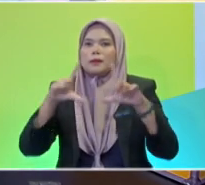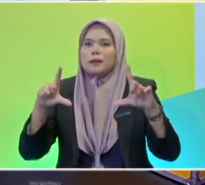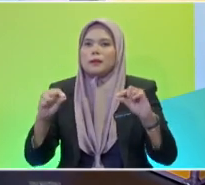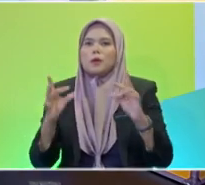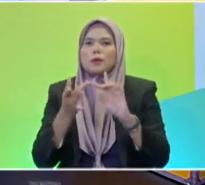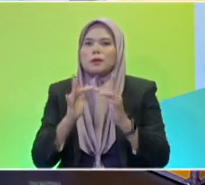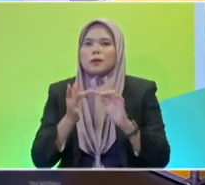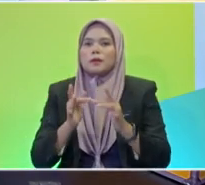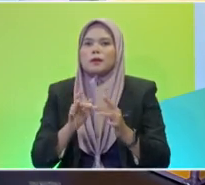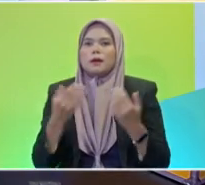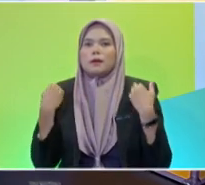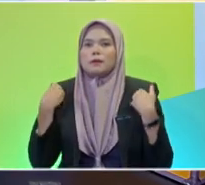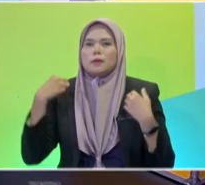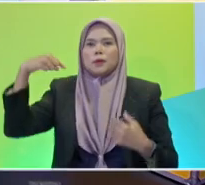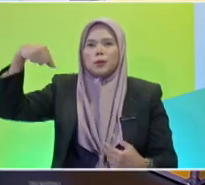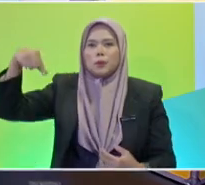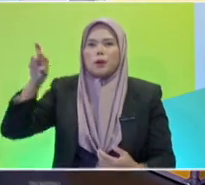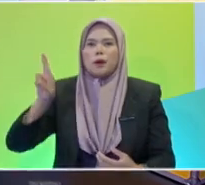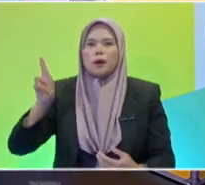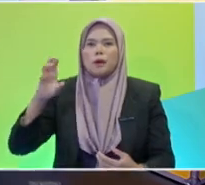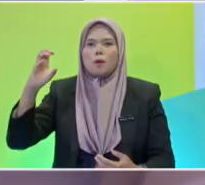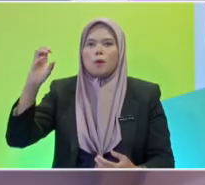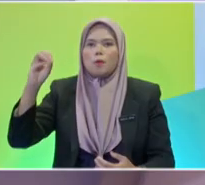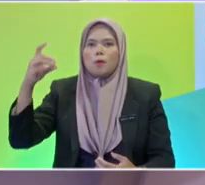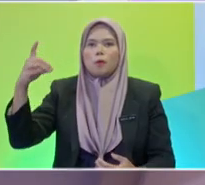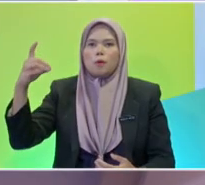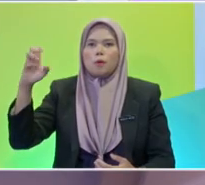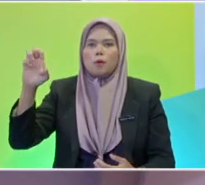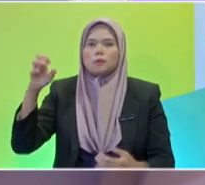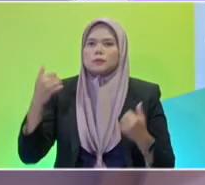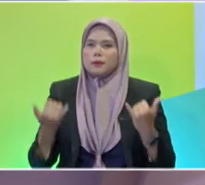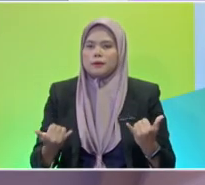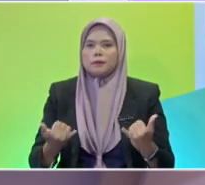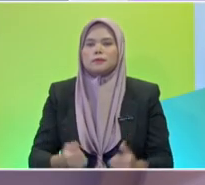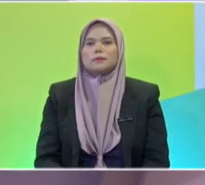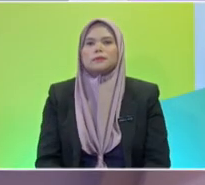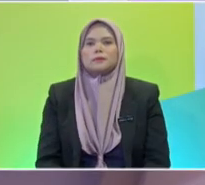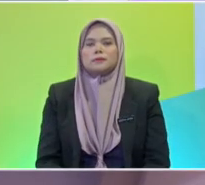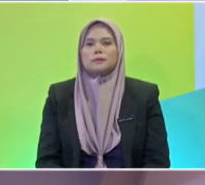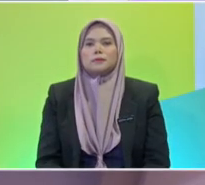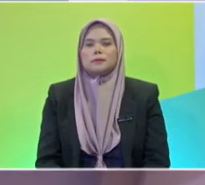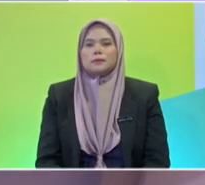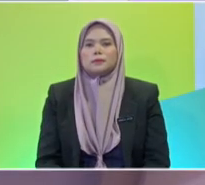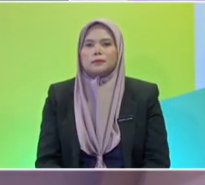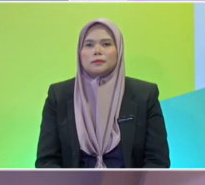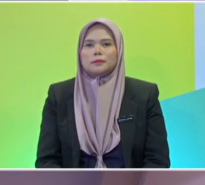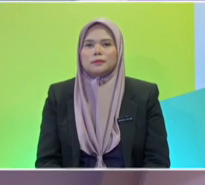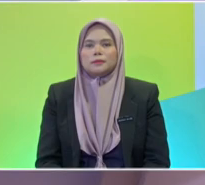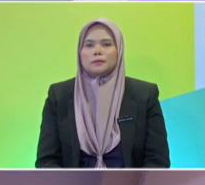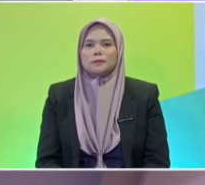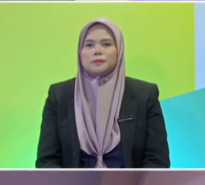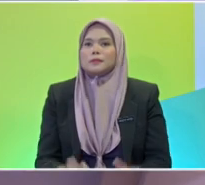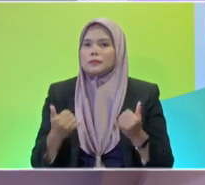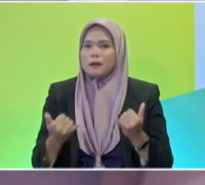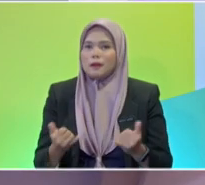sekarang pengurusan keuangan yang perlu ada supaya kadang-kadang anak murid kita ini jangan lupa diri ya sekarang penggunaan